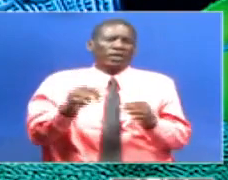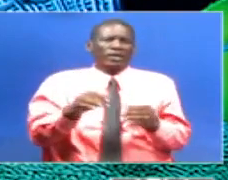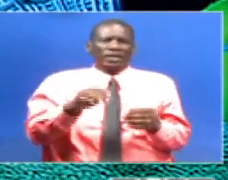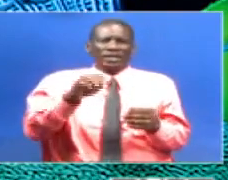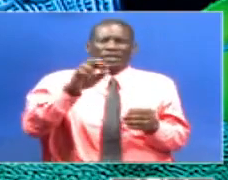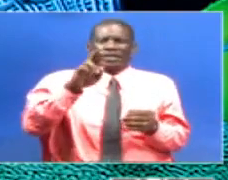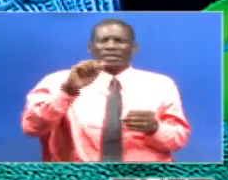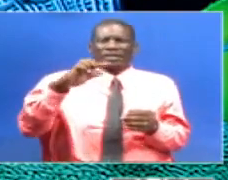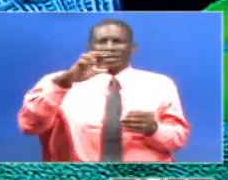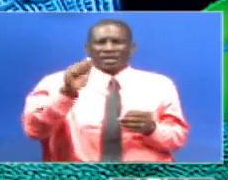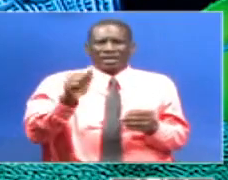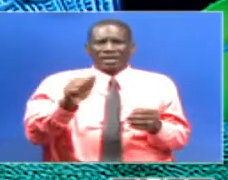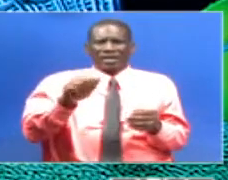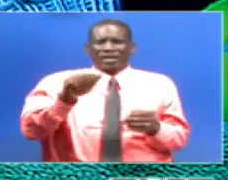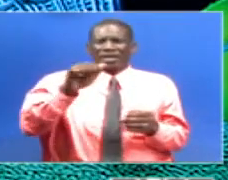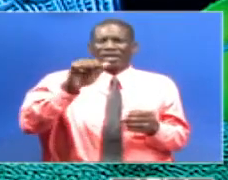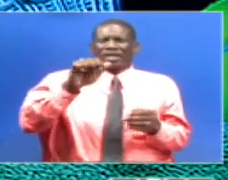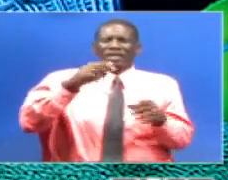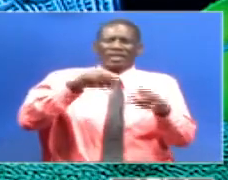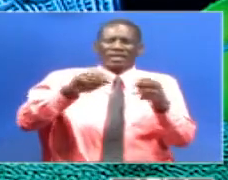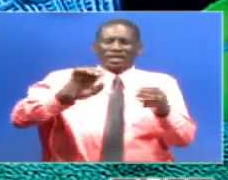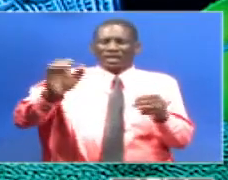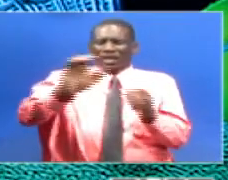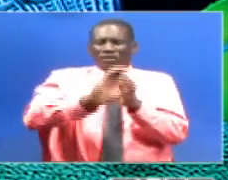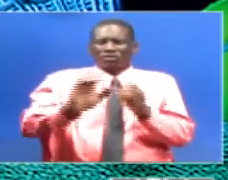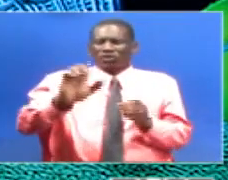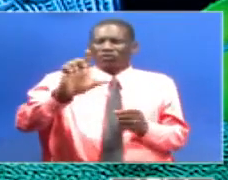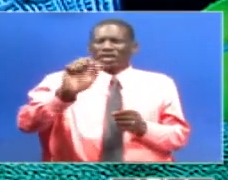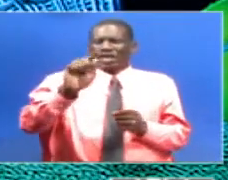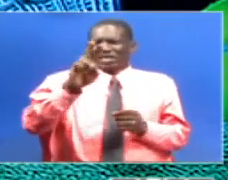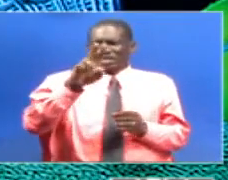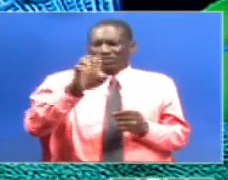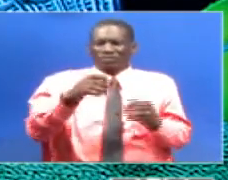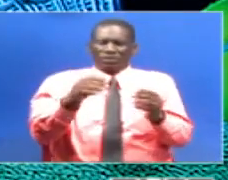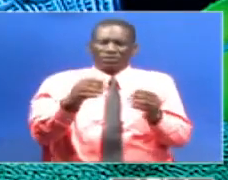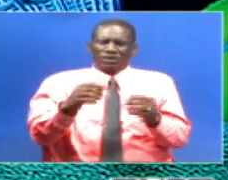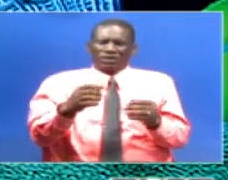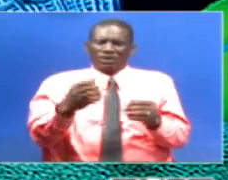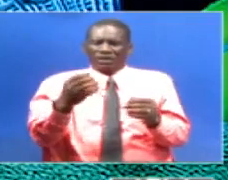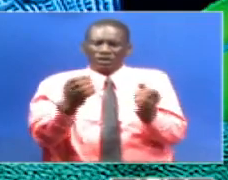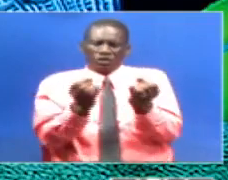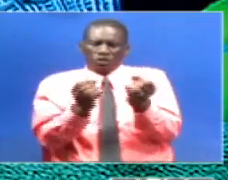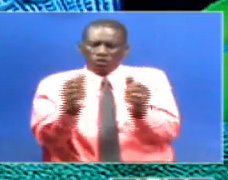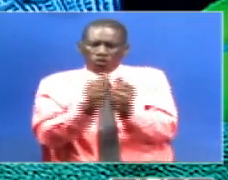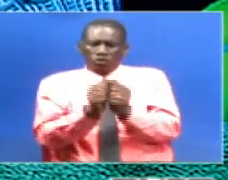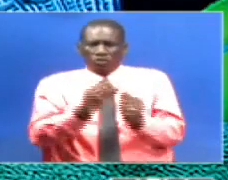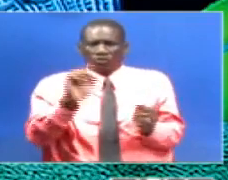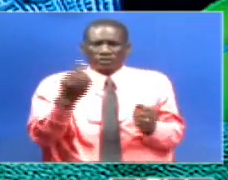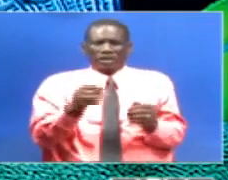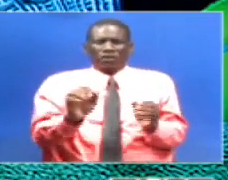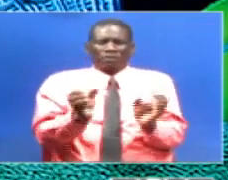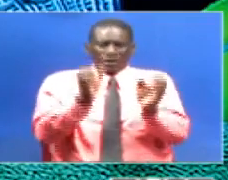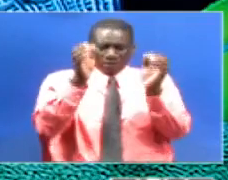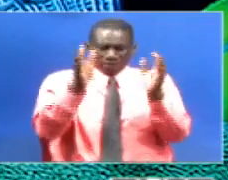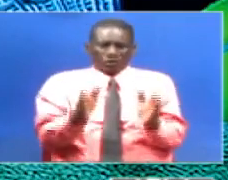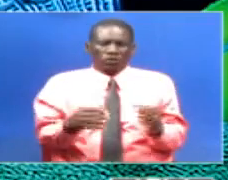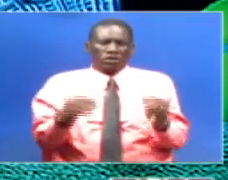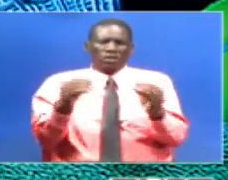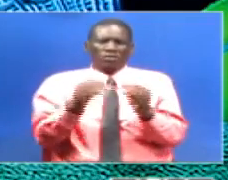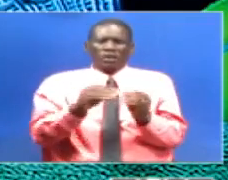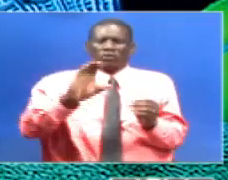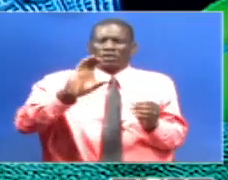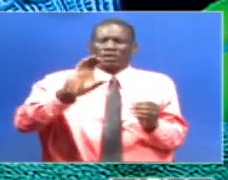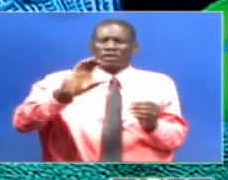Riga nchini Latvia kati ya September 30 na Oktoba mosi. Mwanahabari wetu George Kieru alitangamana na